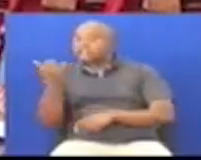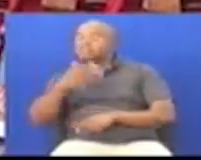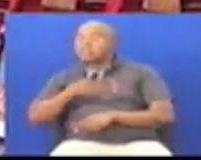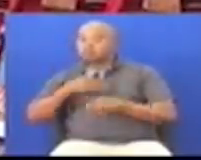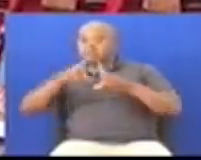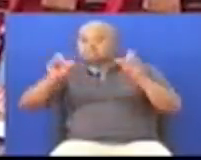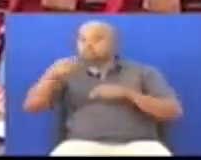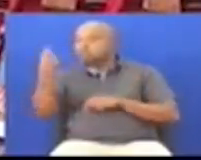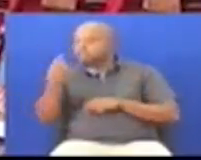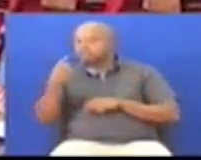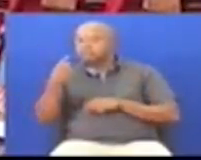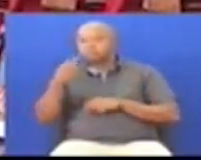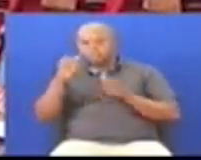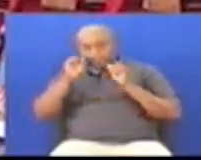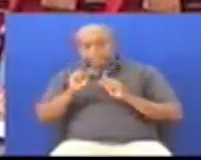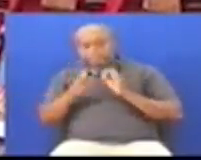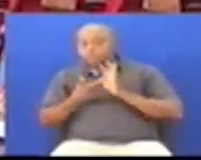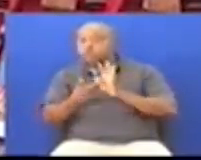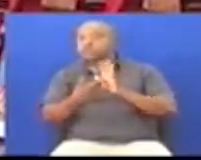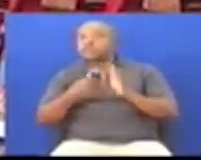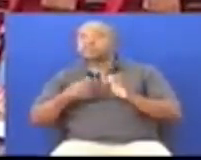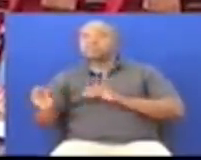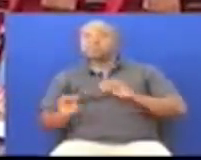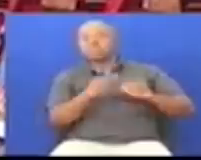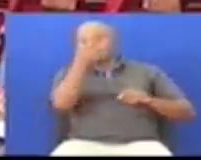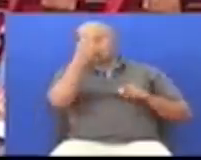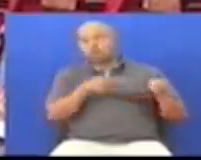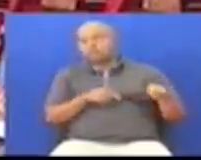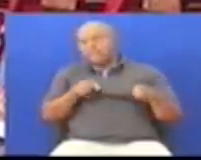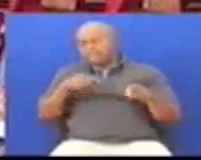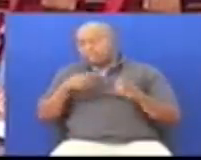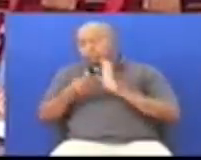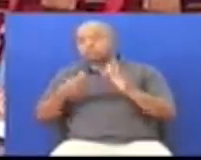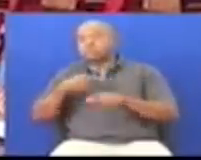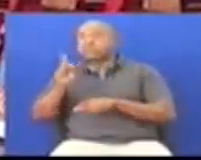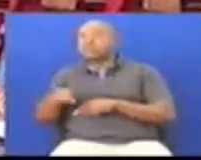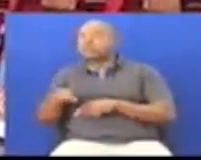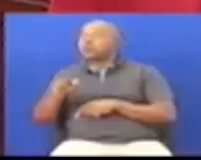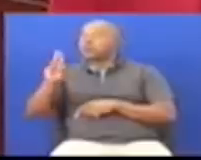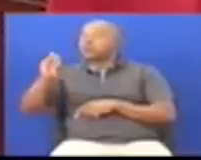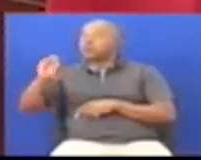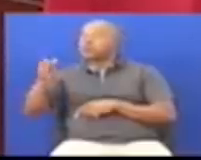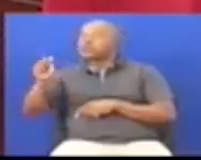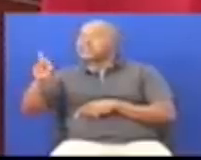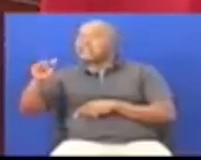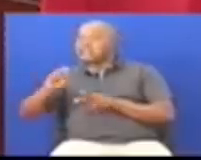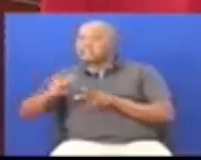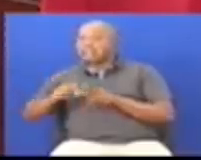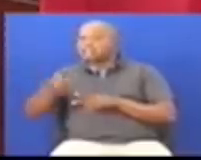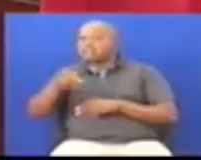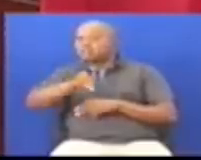NIDA, nitaonekana niko Usagara, kitongoji cha Mawe